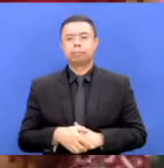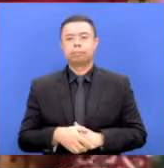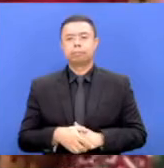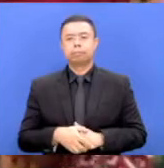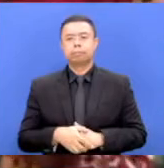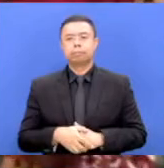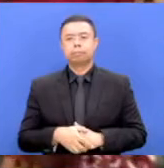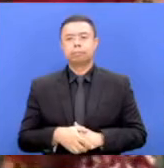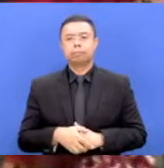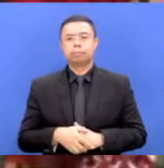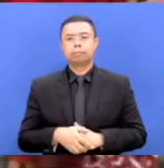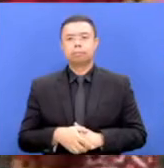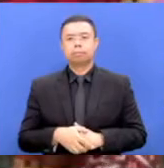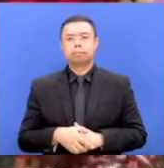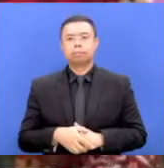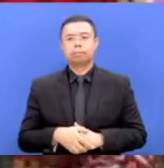Mungkin